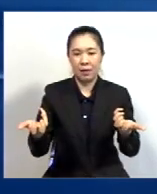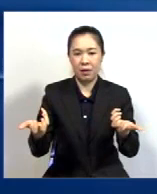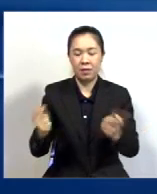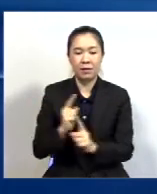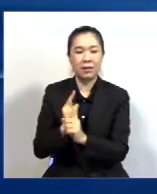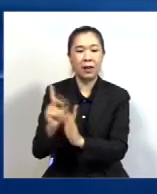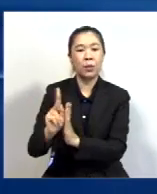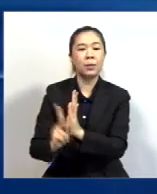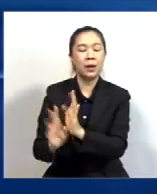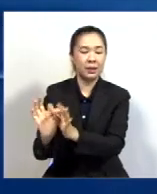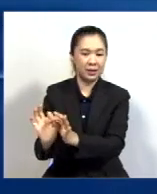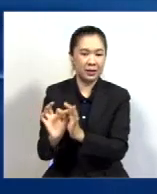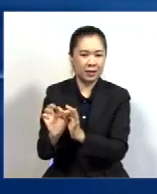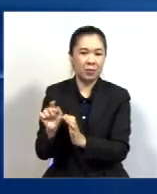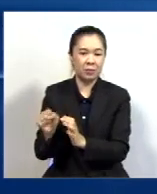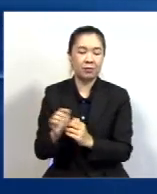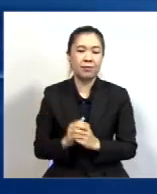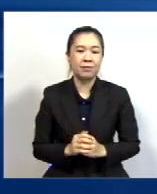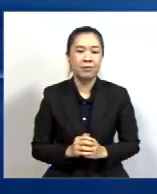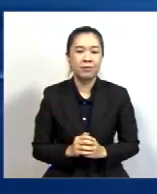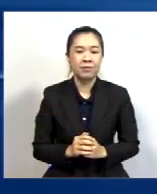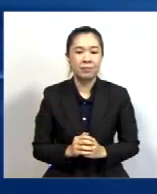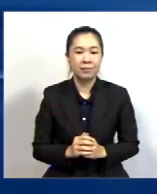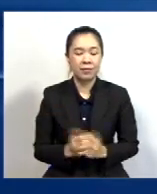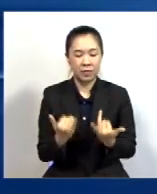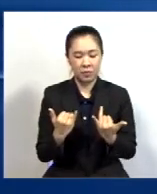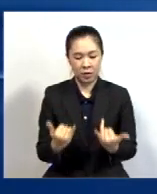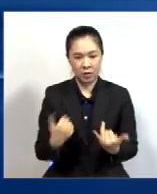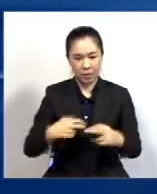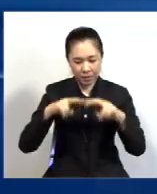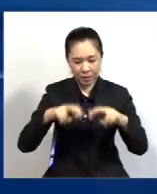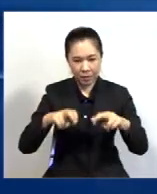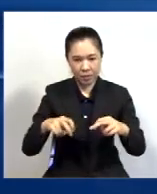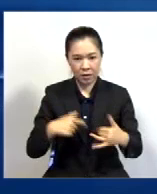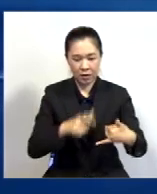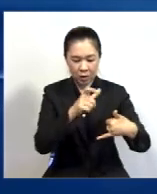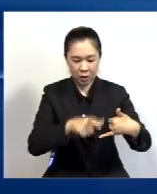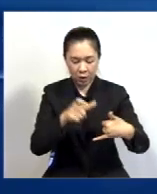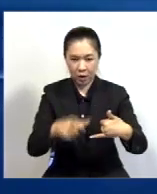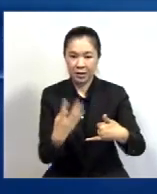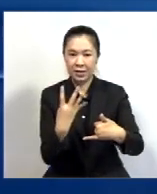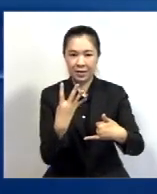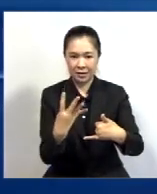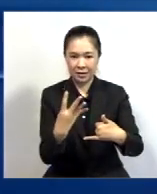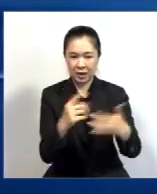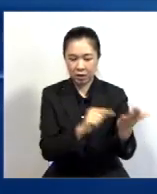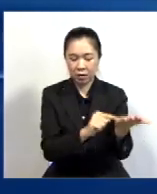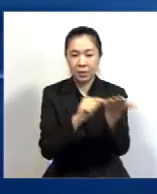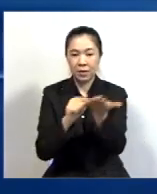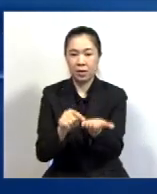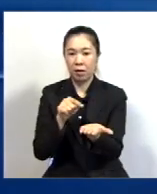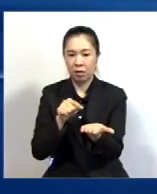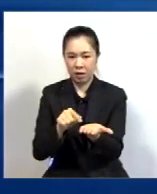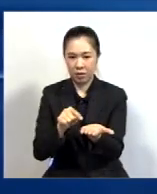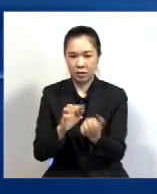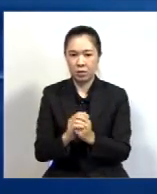หมายที่เกี่ยวข้องต่อไปอาศัยผลดังกล่าวข้างต้นจึงวินิจฉัยว่าการทำของผู้ถูกร้องทั้ง4ตามที่ผู้ร้องกล่าวอ้างไม่เป็น